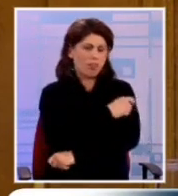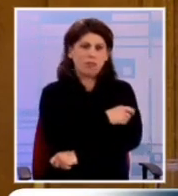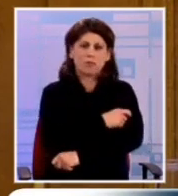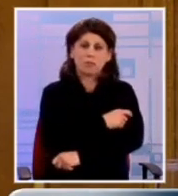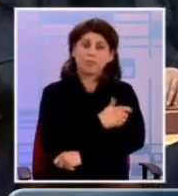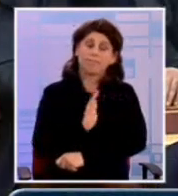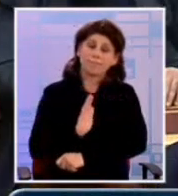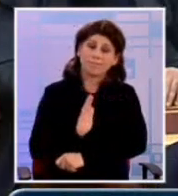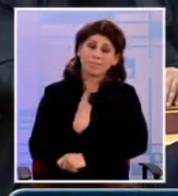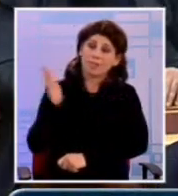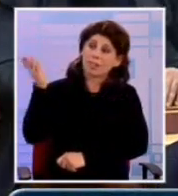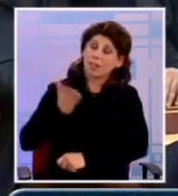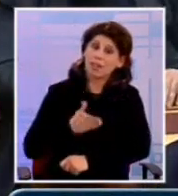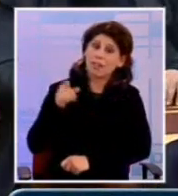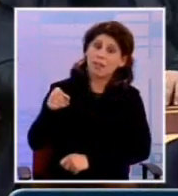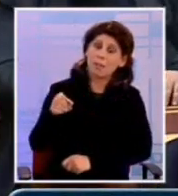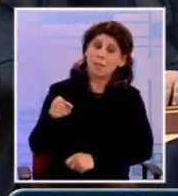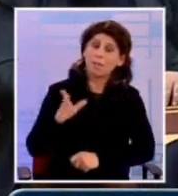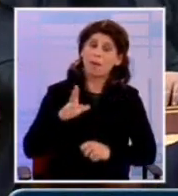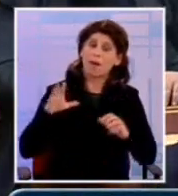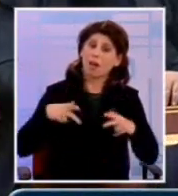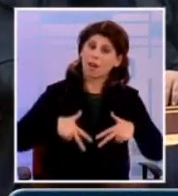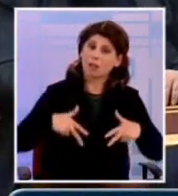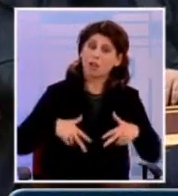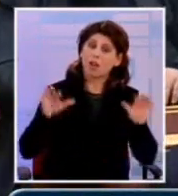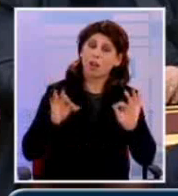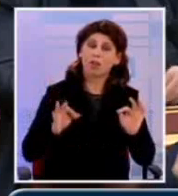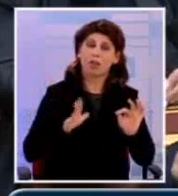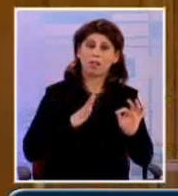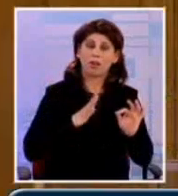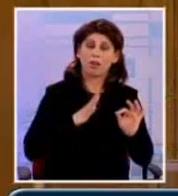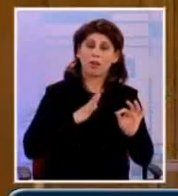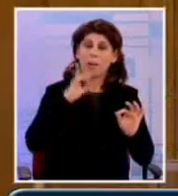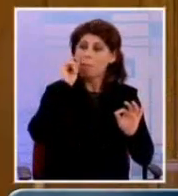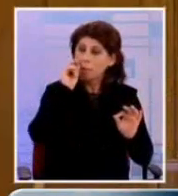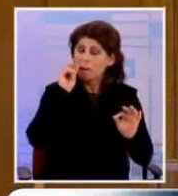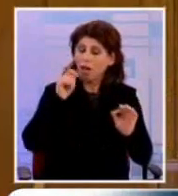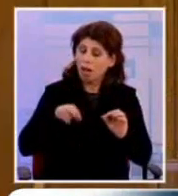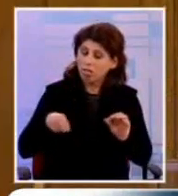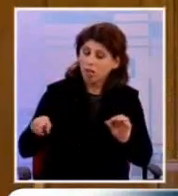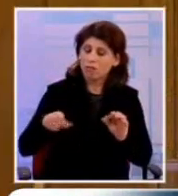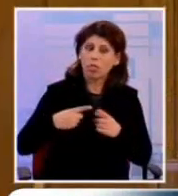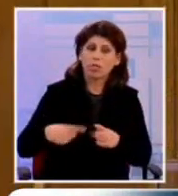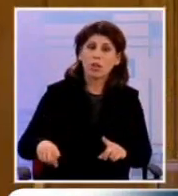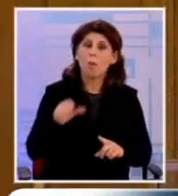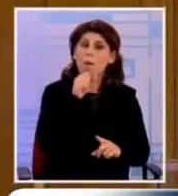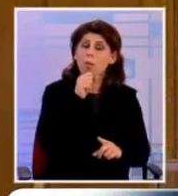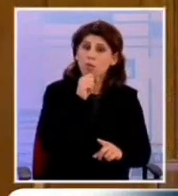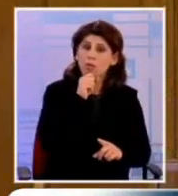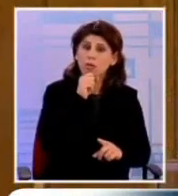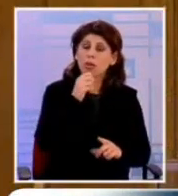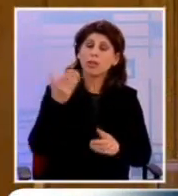μια χώρα κανονικών, ας πούμε, ανθρώπων, πατεράδων, αδελφών και θείων και παππούδων